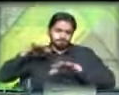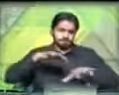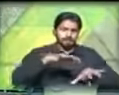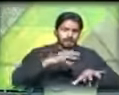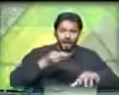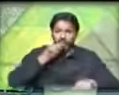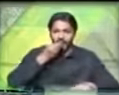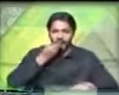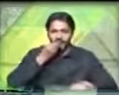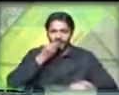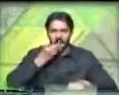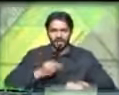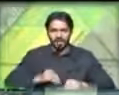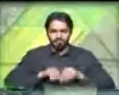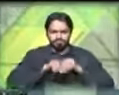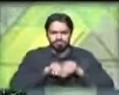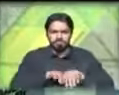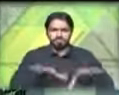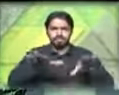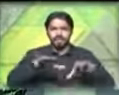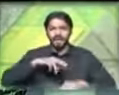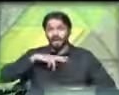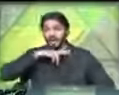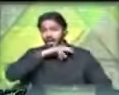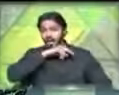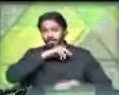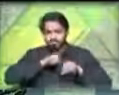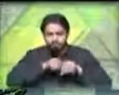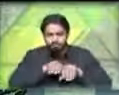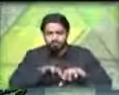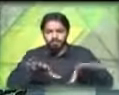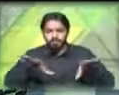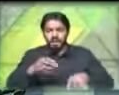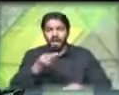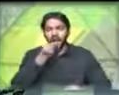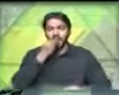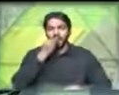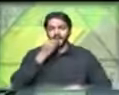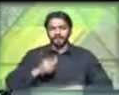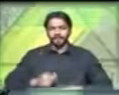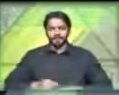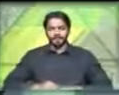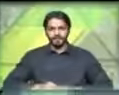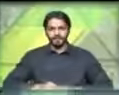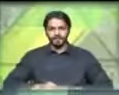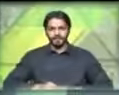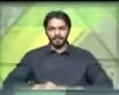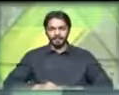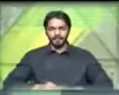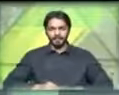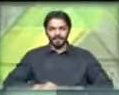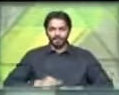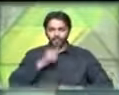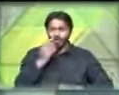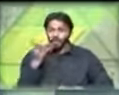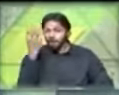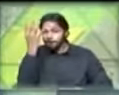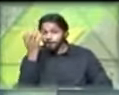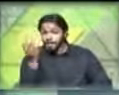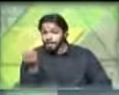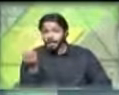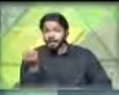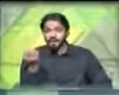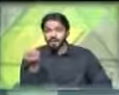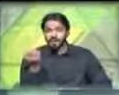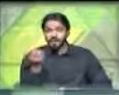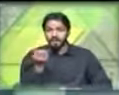فالنفش نفشت. النفش هو الرعي ليلا، ليلا. نعم. تحديدا ليلا، ليلا. تحديدا قيد يعني. نعم.